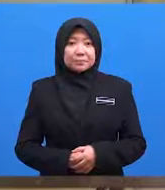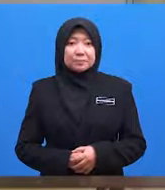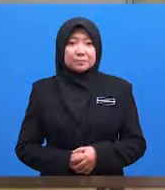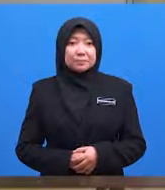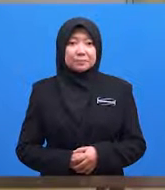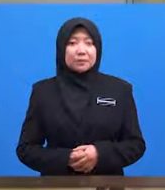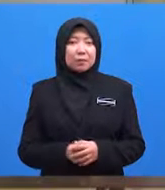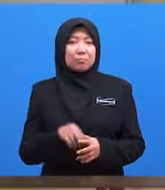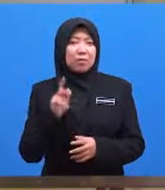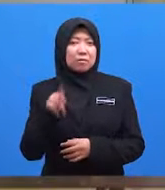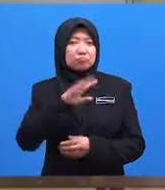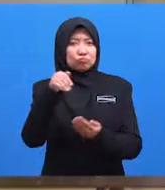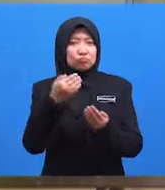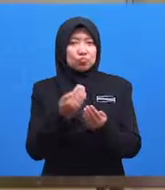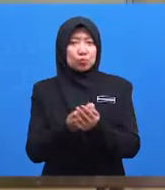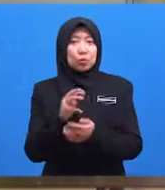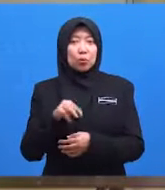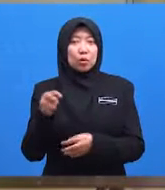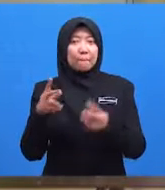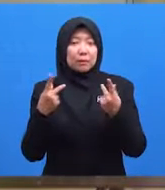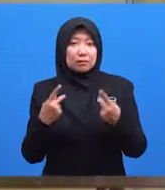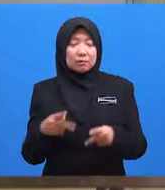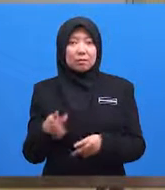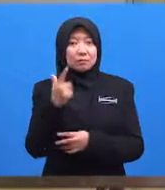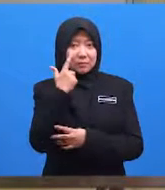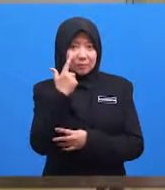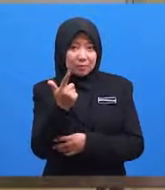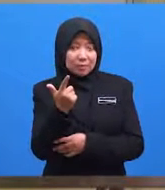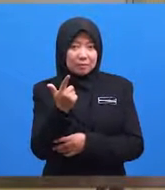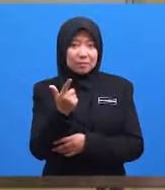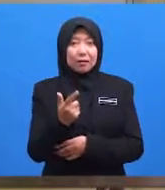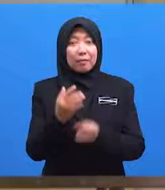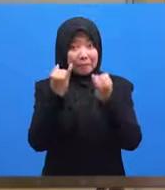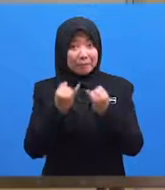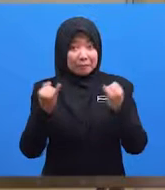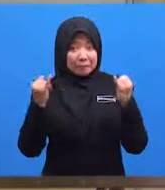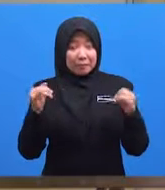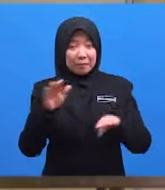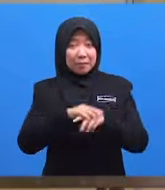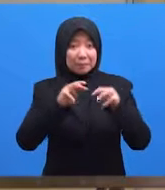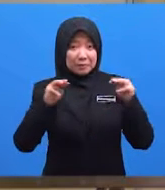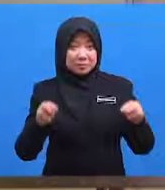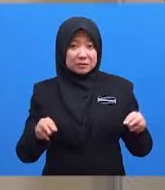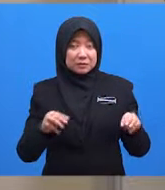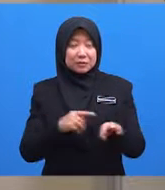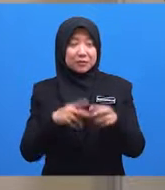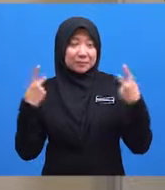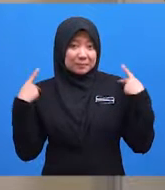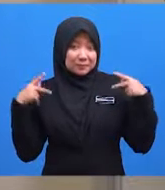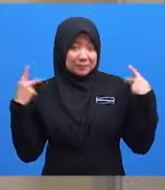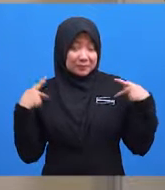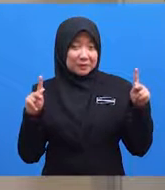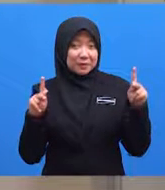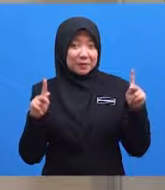Cikgu pasti semua murid pernah melihat pasta-pasta yang berada di atas meja ini di pasaraya-pasaraya